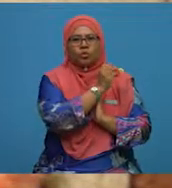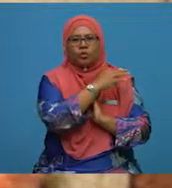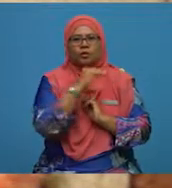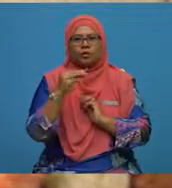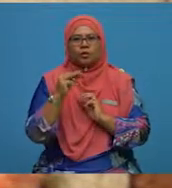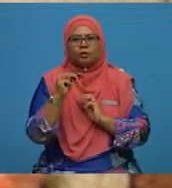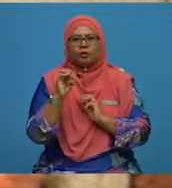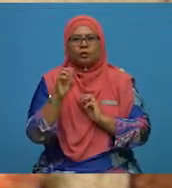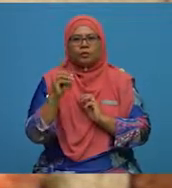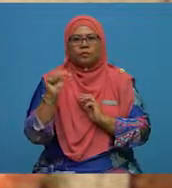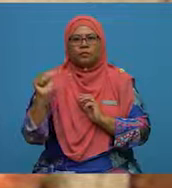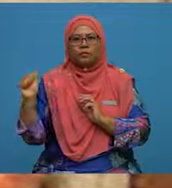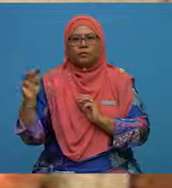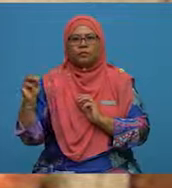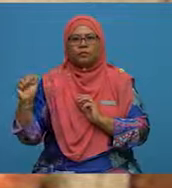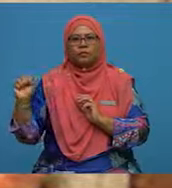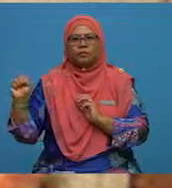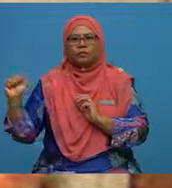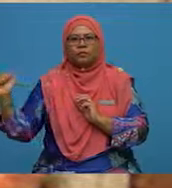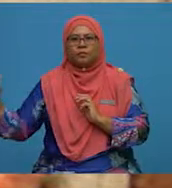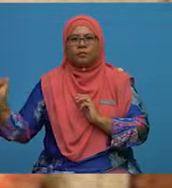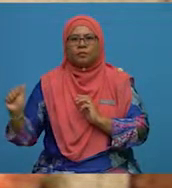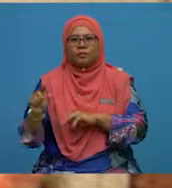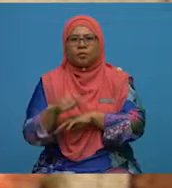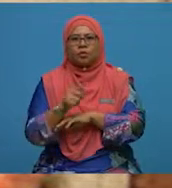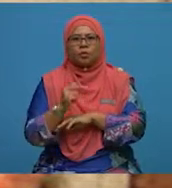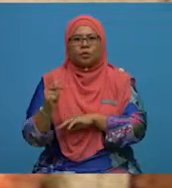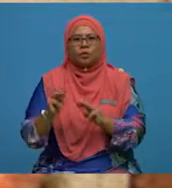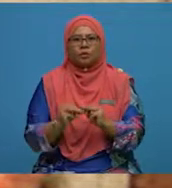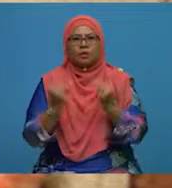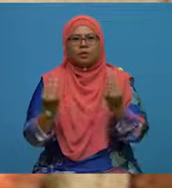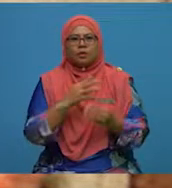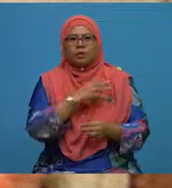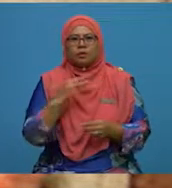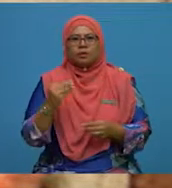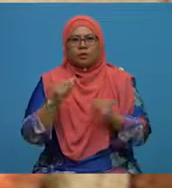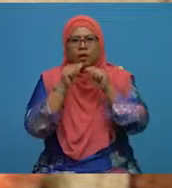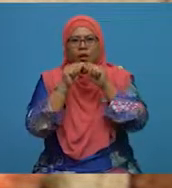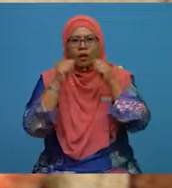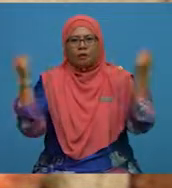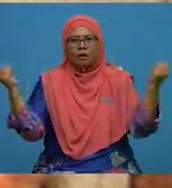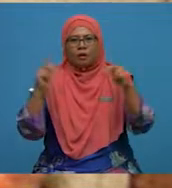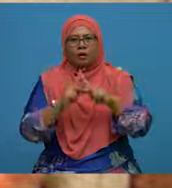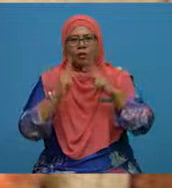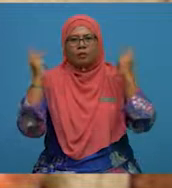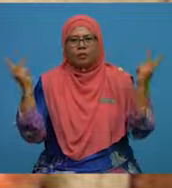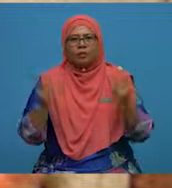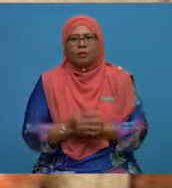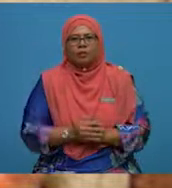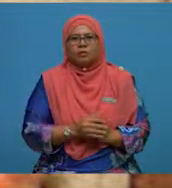dan media masa, iaitu menggunakan majalah dan akhbar-akhbar